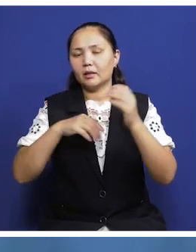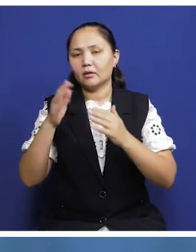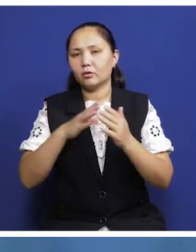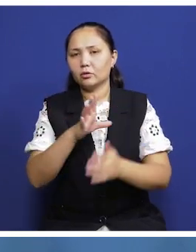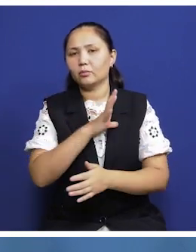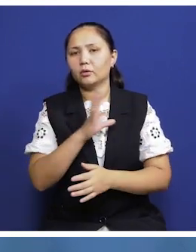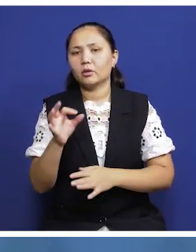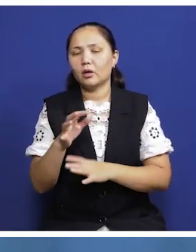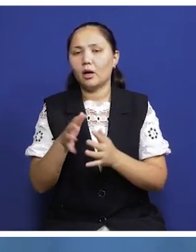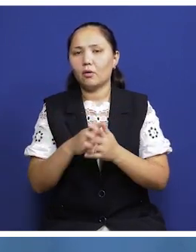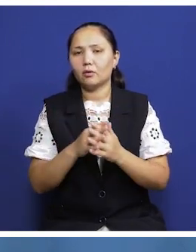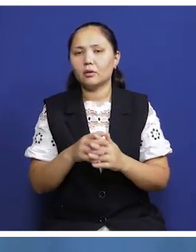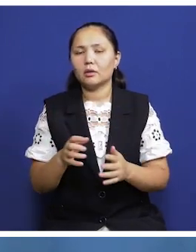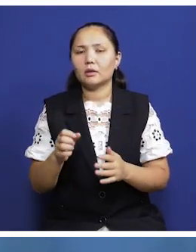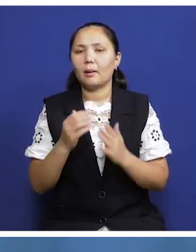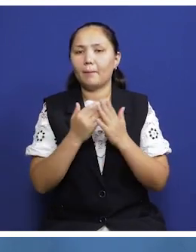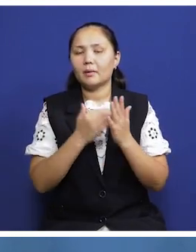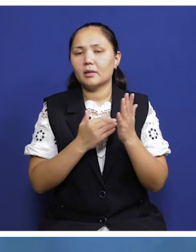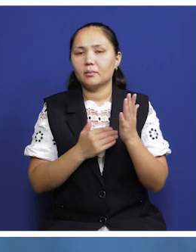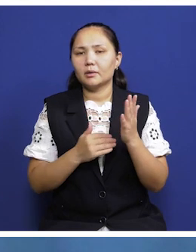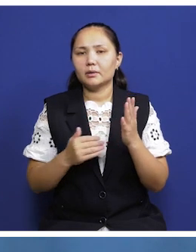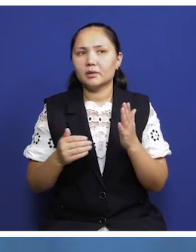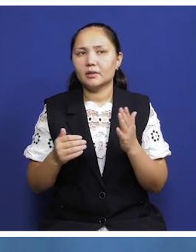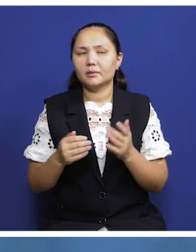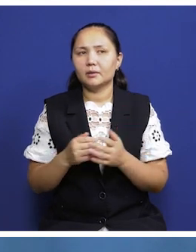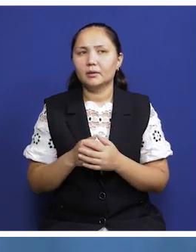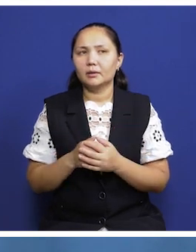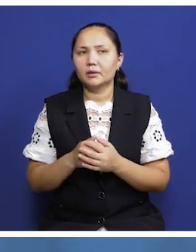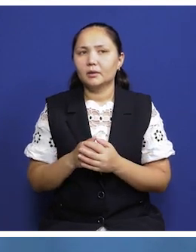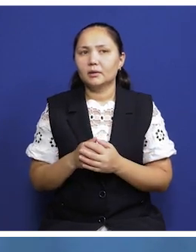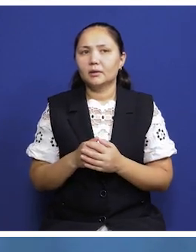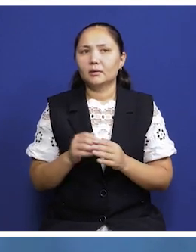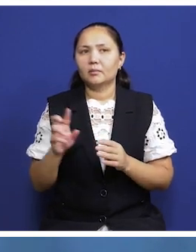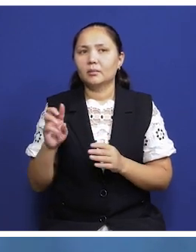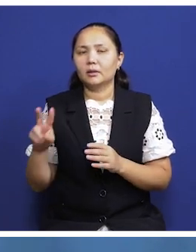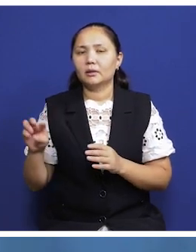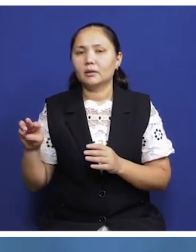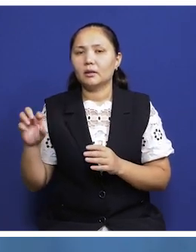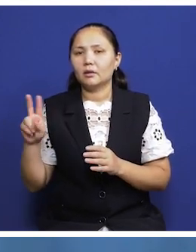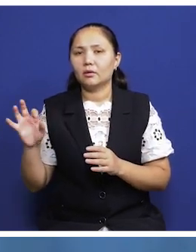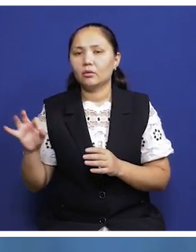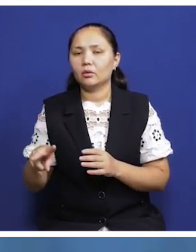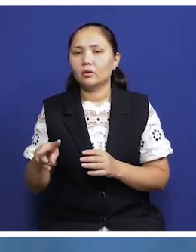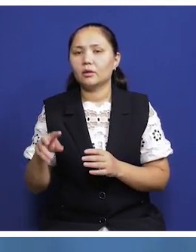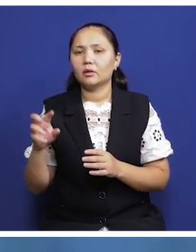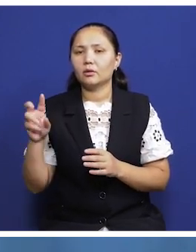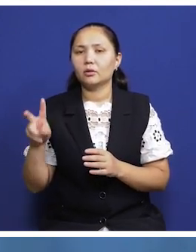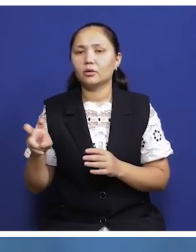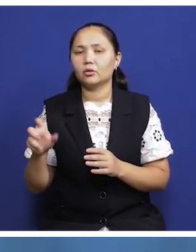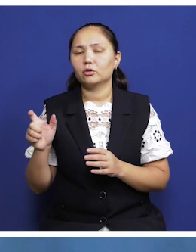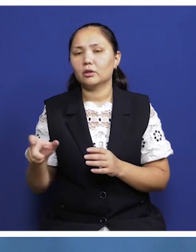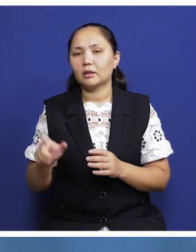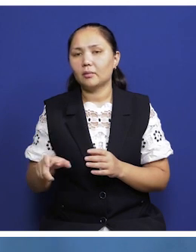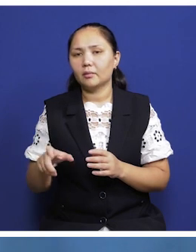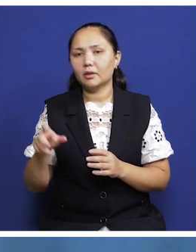Атап айтқанда ауыл ел бесігі бағдарламасы аясында Балтакөл ауылында 200 орындық, Аққұм ауылында 100